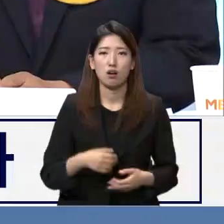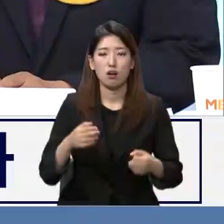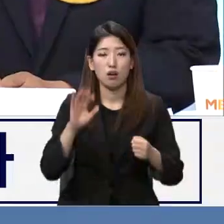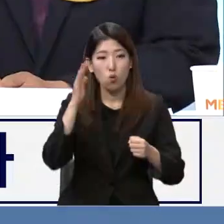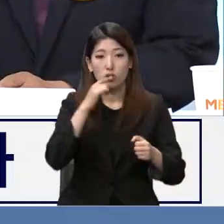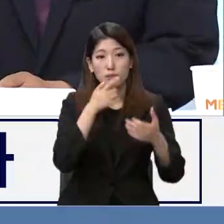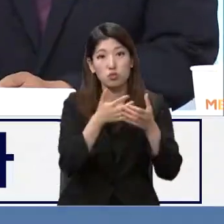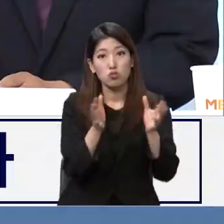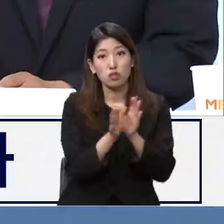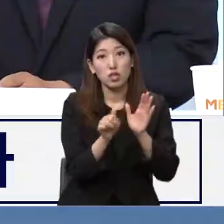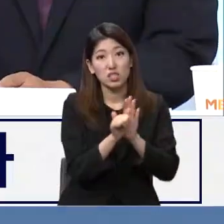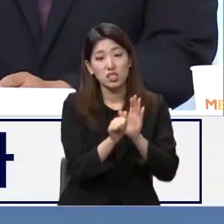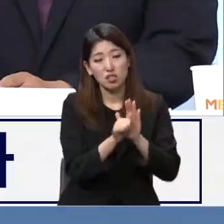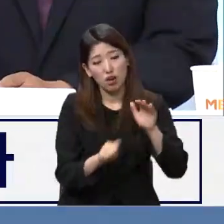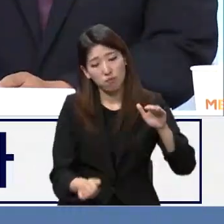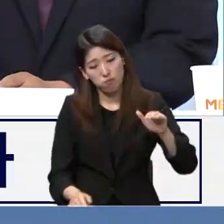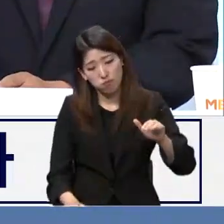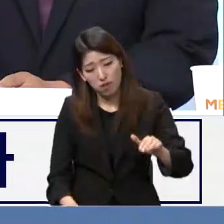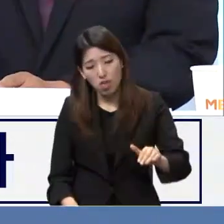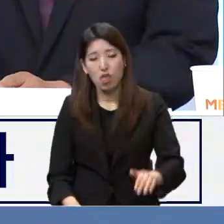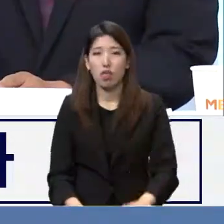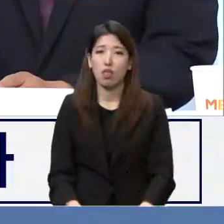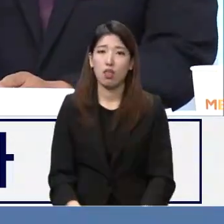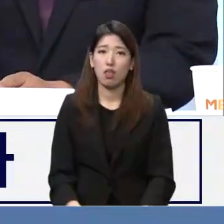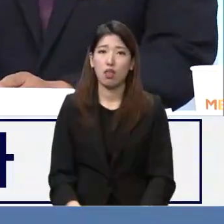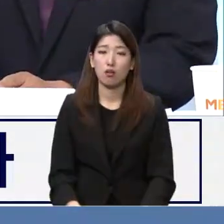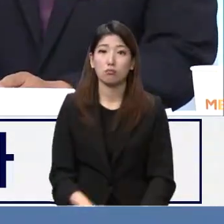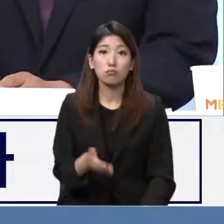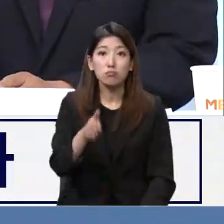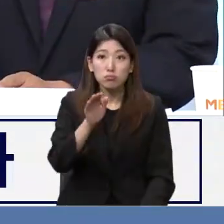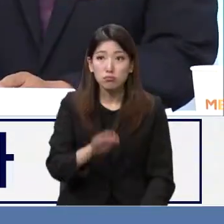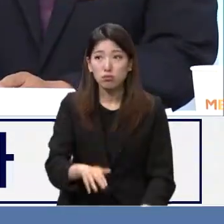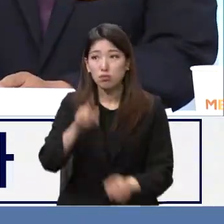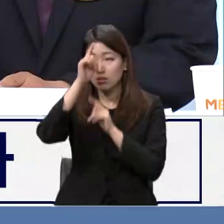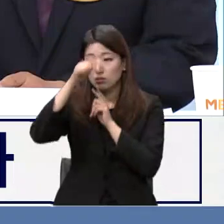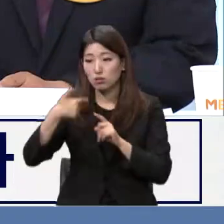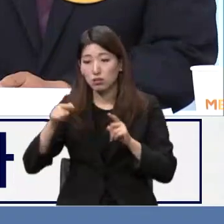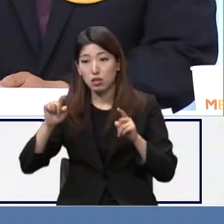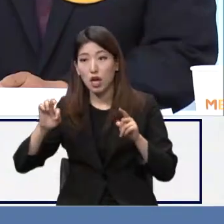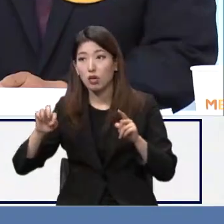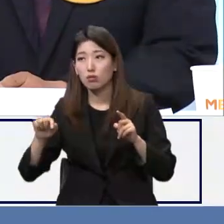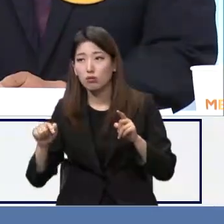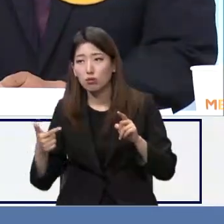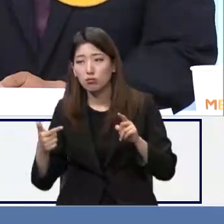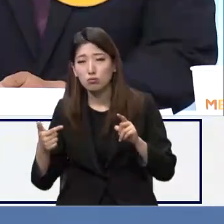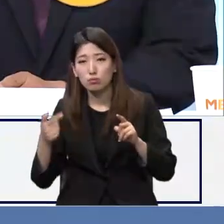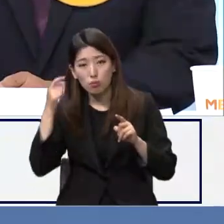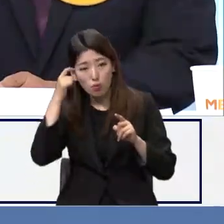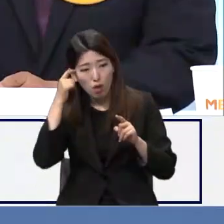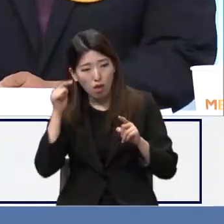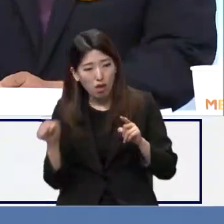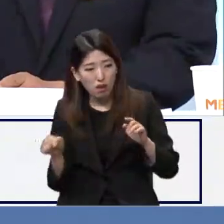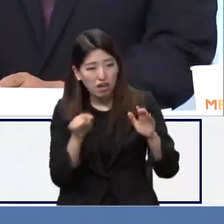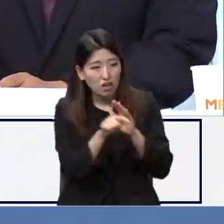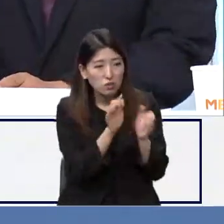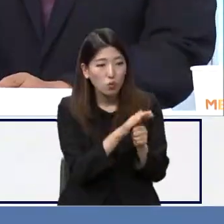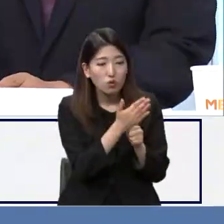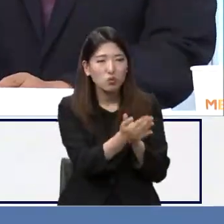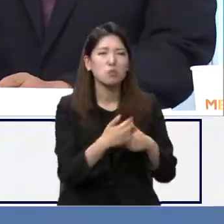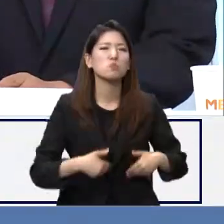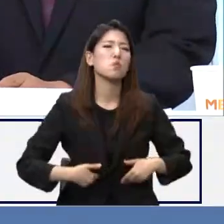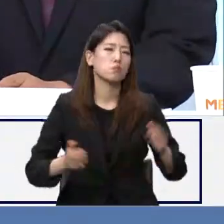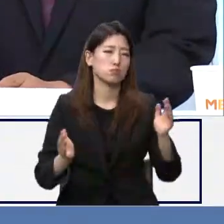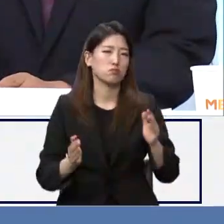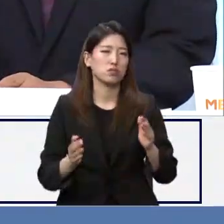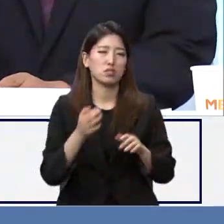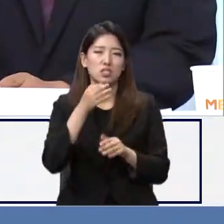이낙연 입장에서는 이재명의 지금 허려운 항로에 순풍의 길을 만들 필요가 전혀 없습니다 그러니까